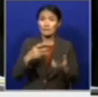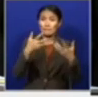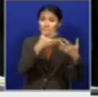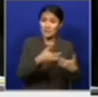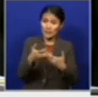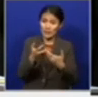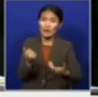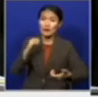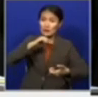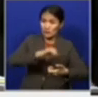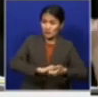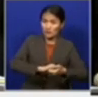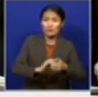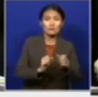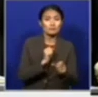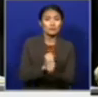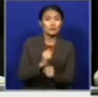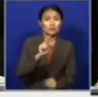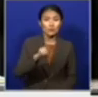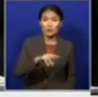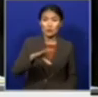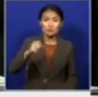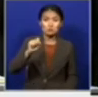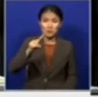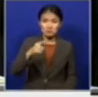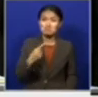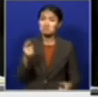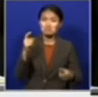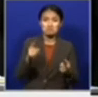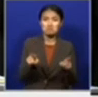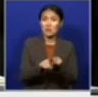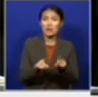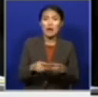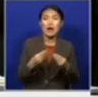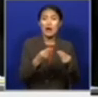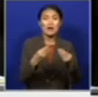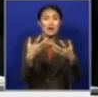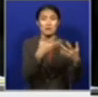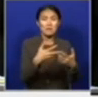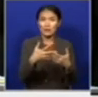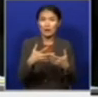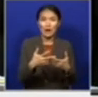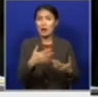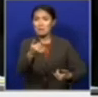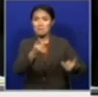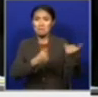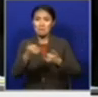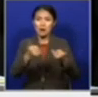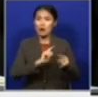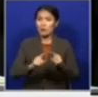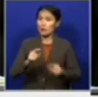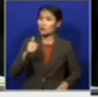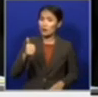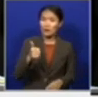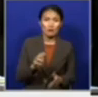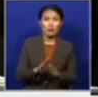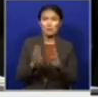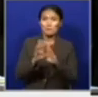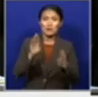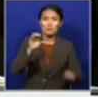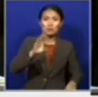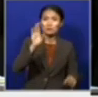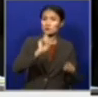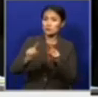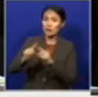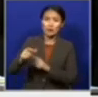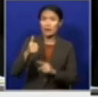รีในธุรกิจบริการให้กับต่างชาติเหมือนกับที่ไทยให้กับสหรัฐภายใต้สนธิสัญญาทางไมตรีและความสัมพันธ์ทางเศรษฐกิ